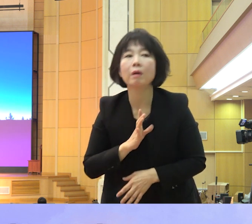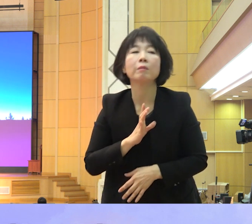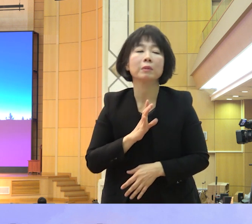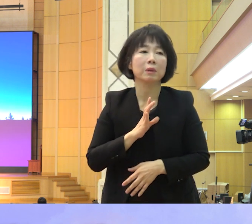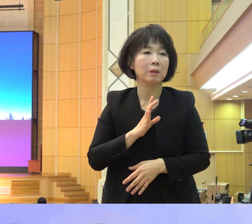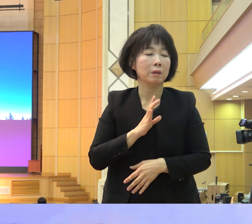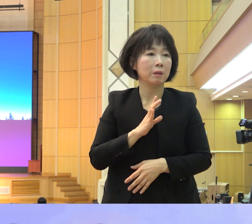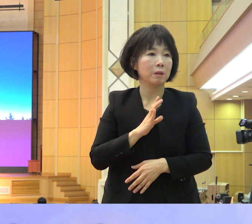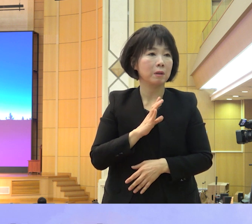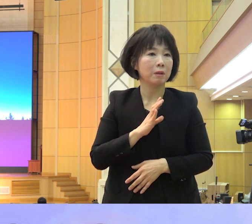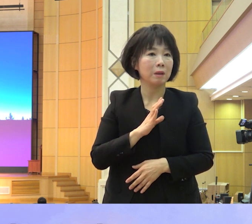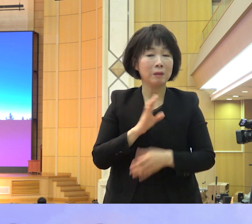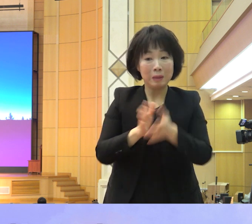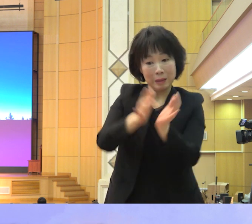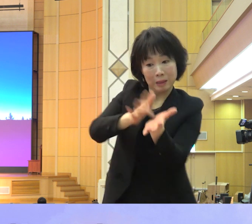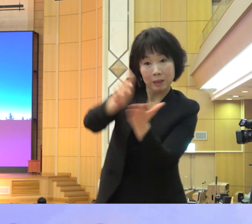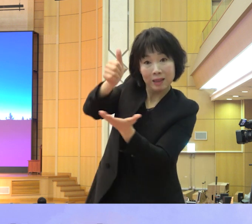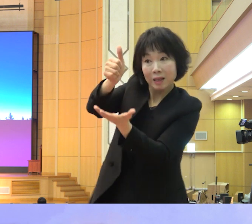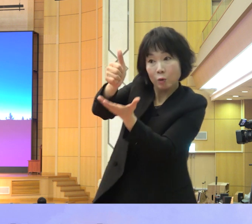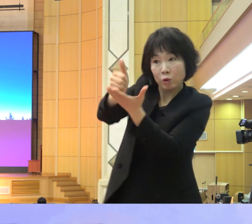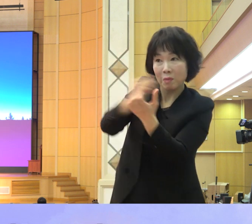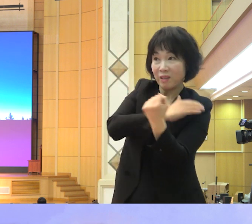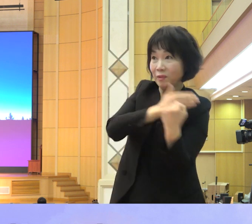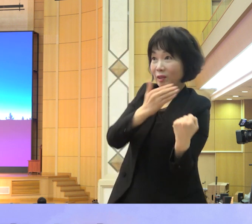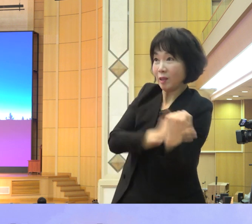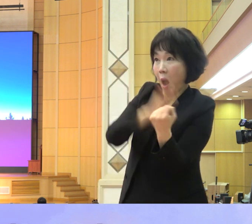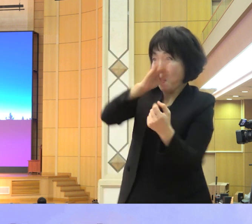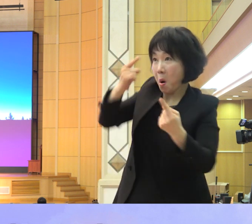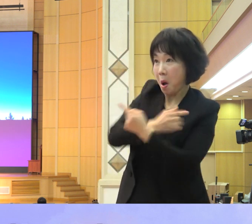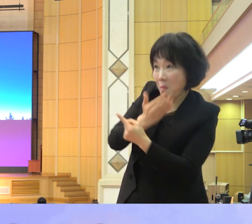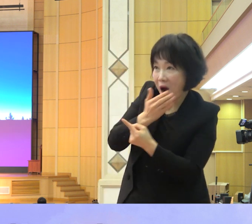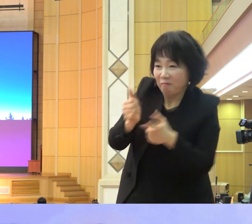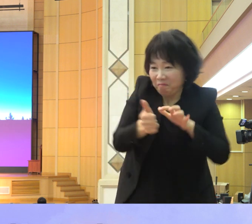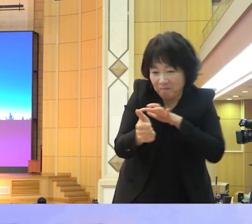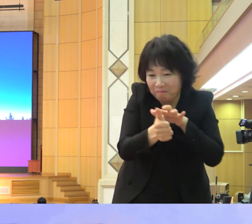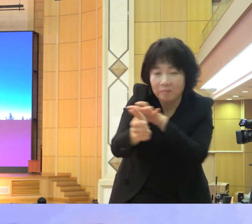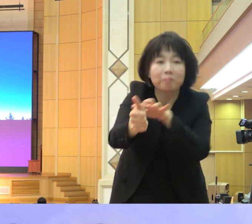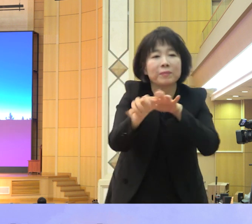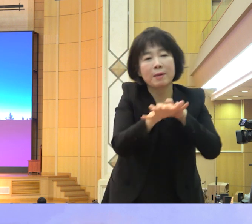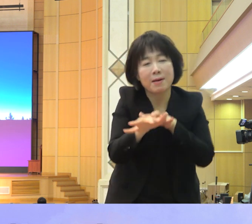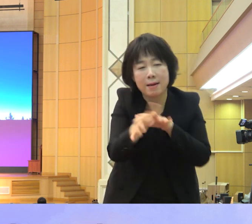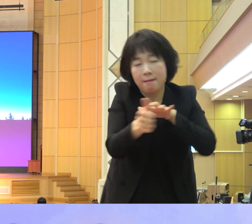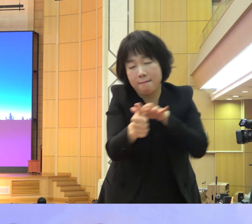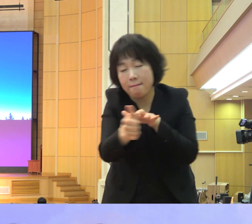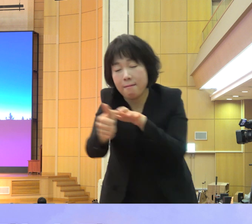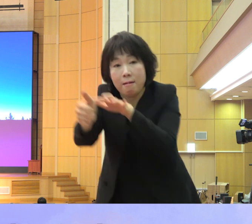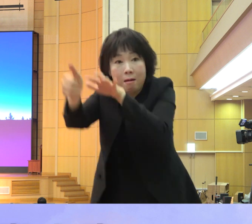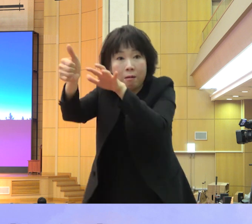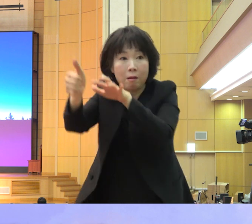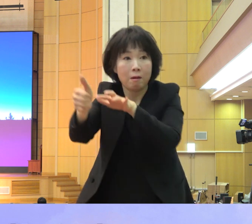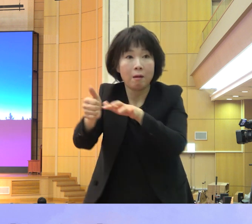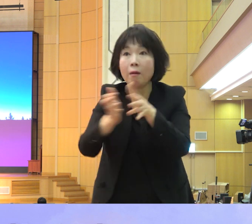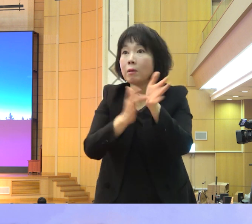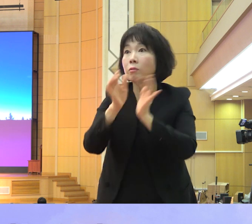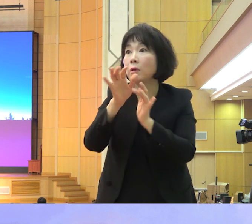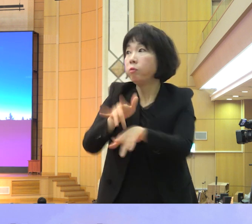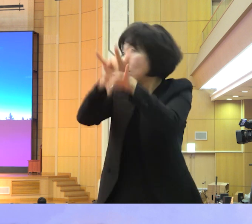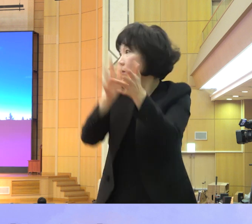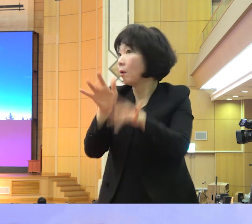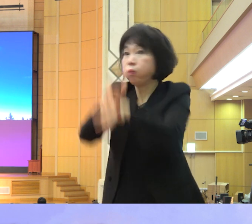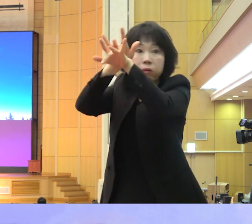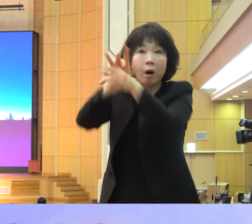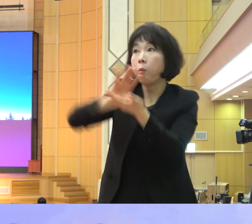사람들이 인산인해를 이룰 정도로 많은 병자들이 왔는데 예수님이 어디론 거 휑하니